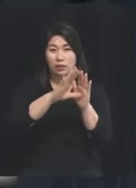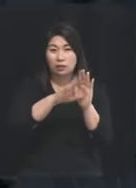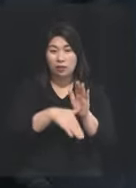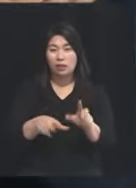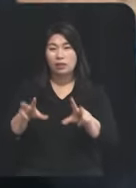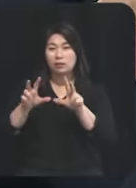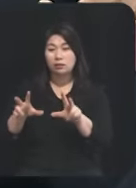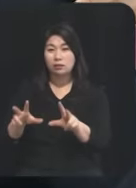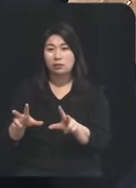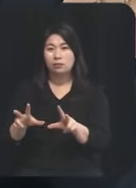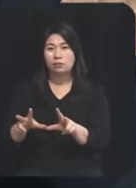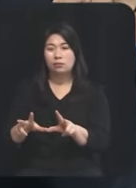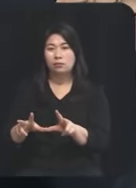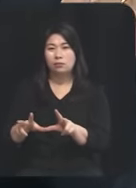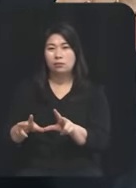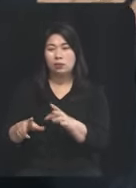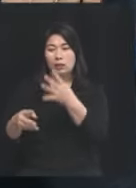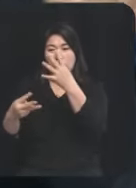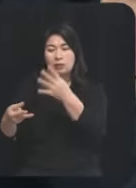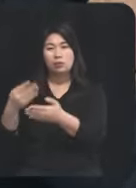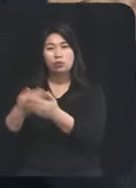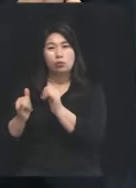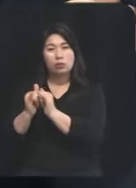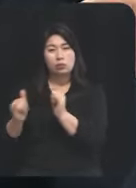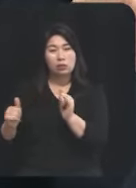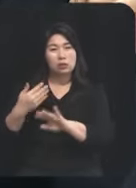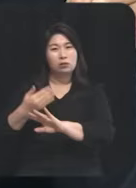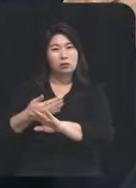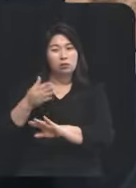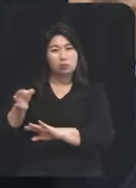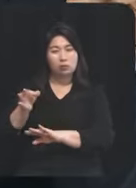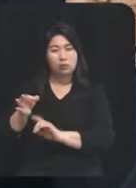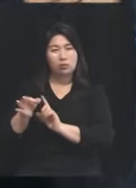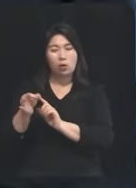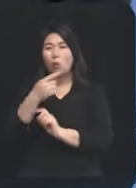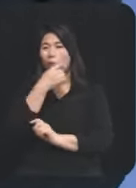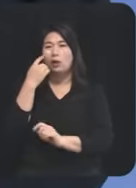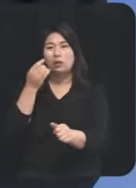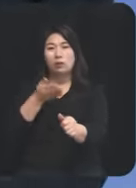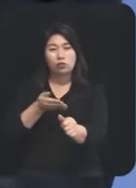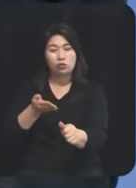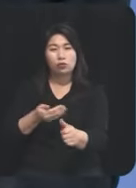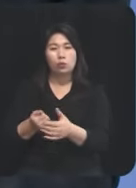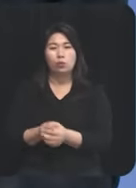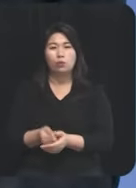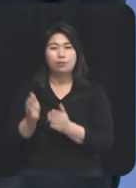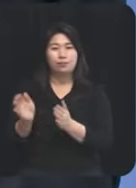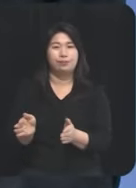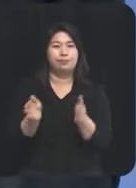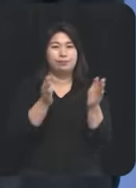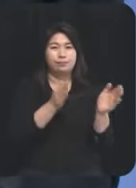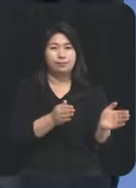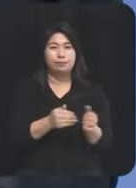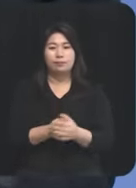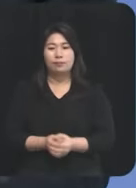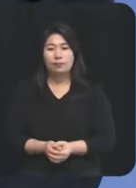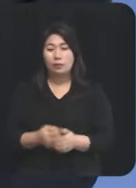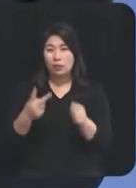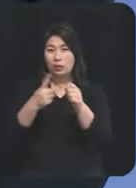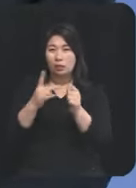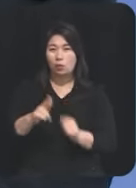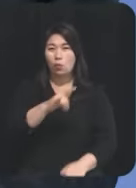지금 일반 유족들이 받는 보상의 내용이 틀리다는 부분을 한번 좀 확인해 주셨으면 하고요. 네네. 예 그리고 이제